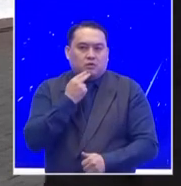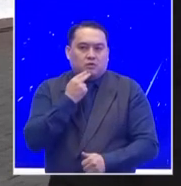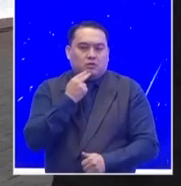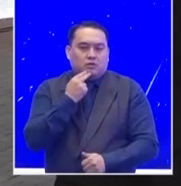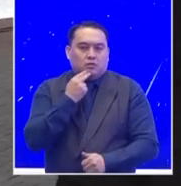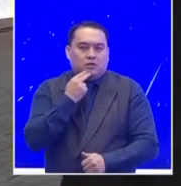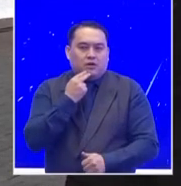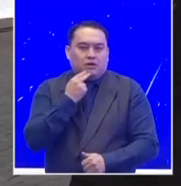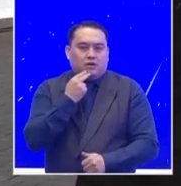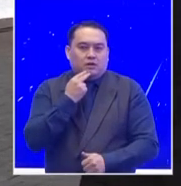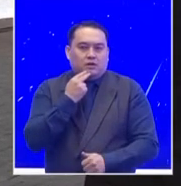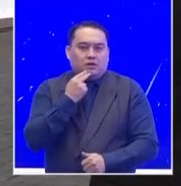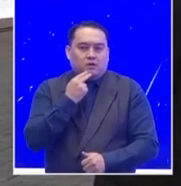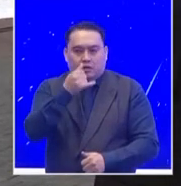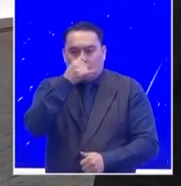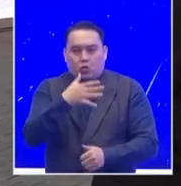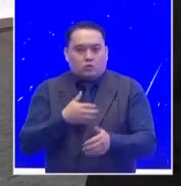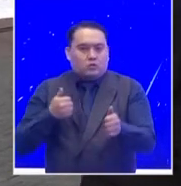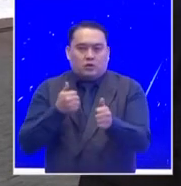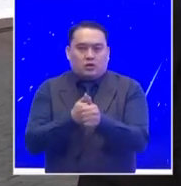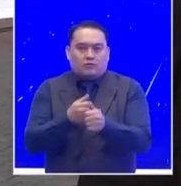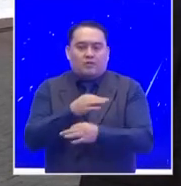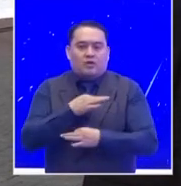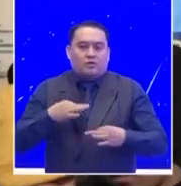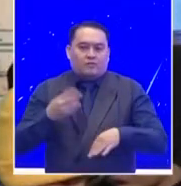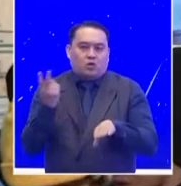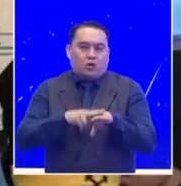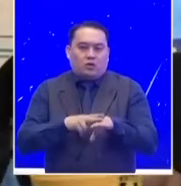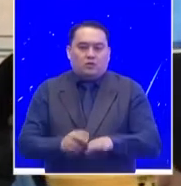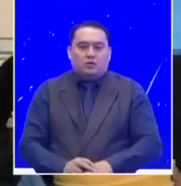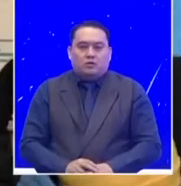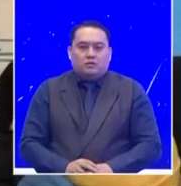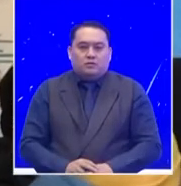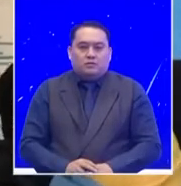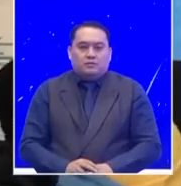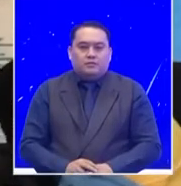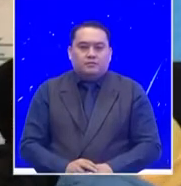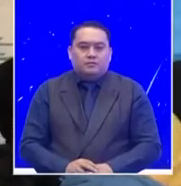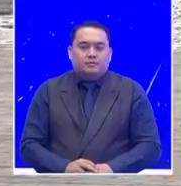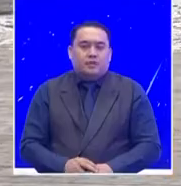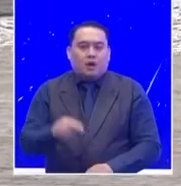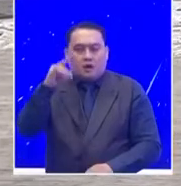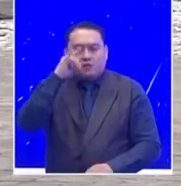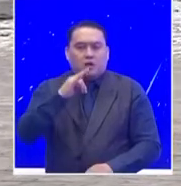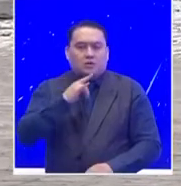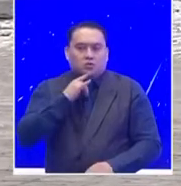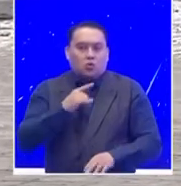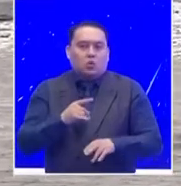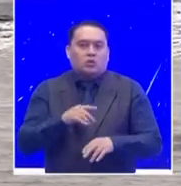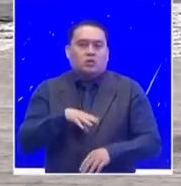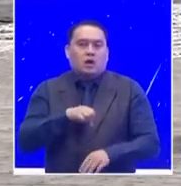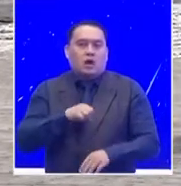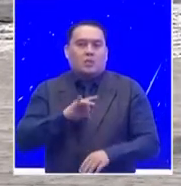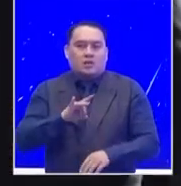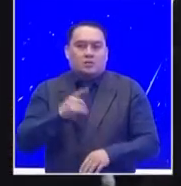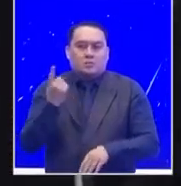и так и не смог догнать. И финишировал второй. Из Алматинской области за сборную Казахстана выступал также Дамир Турсункали.